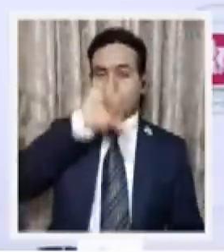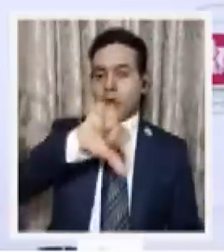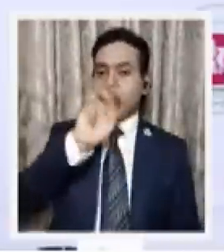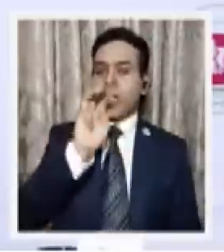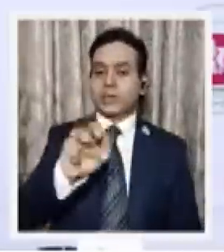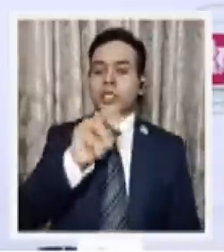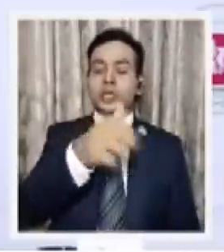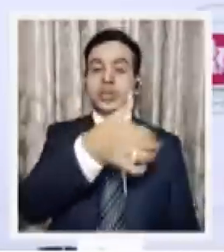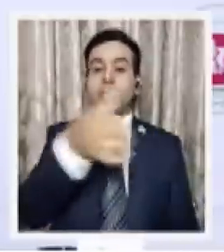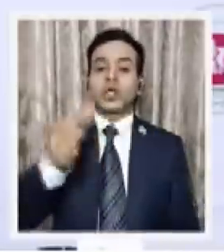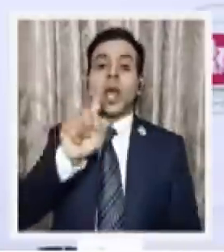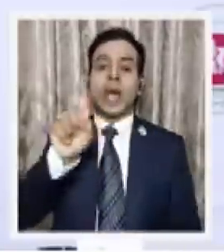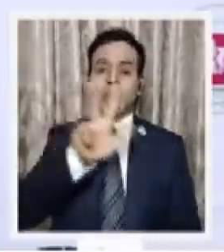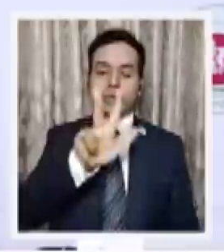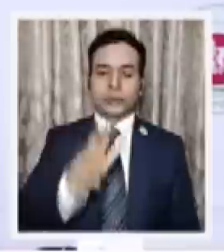8,09,618 জন।